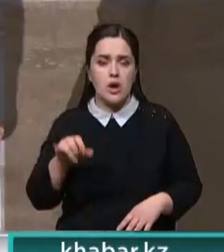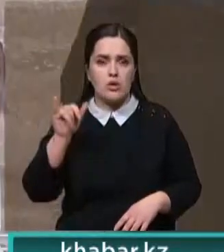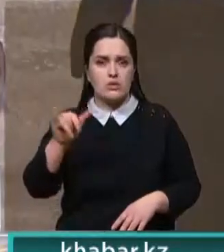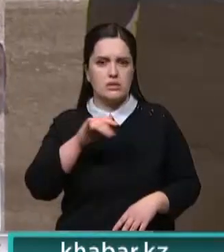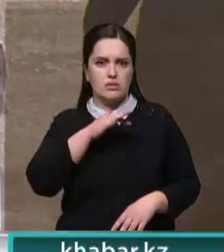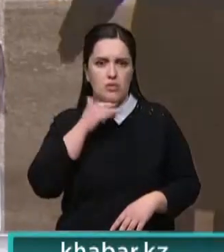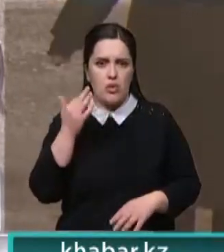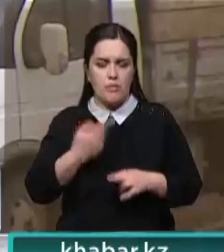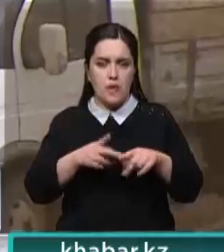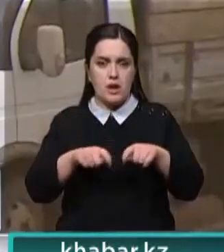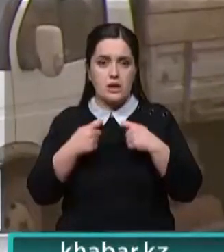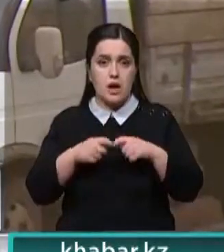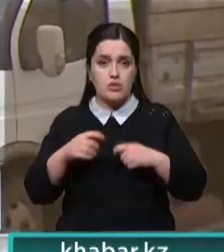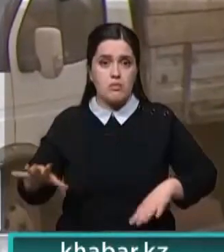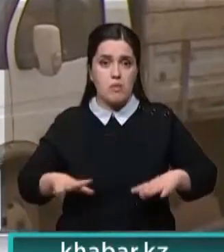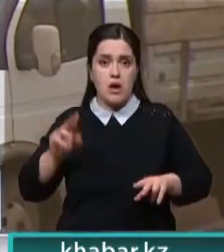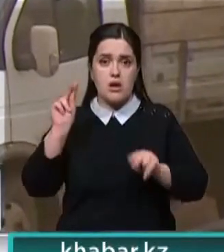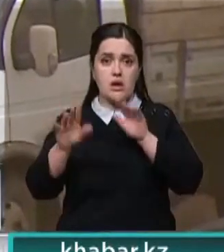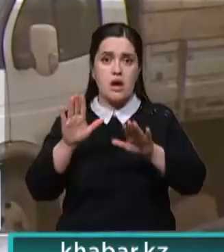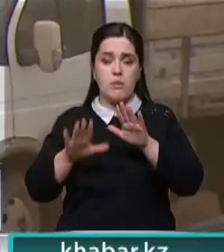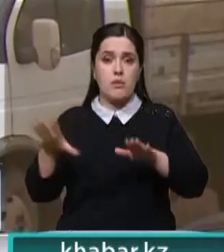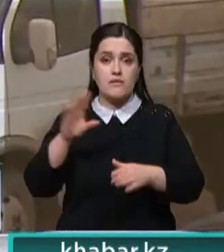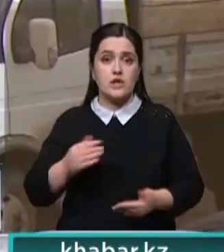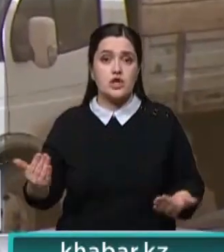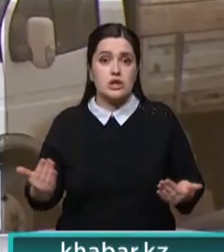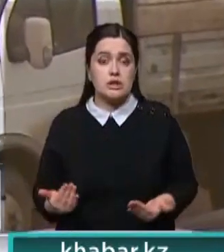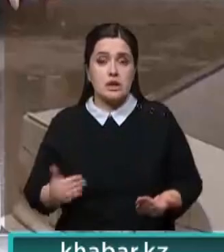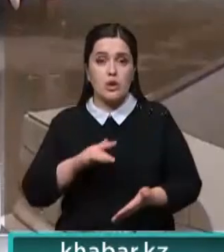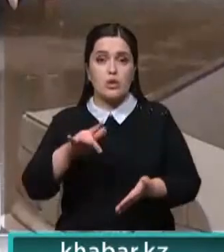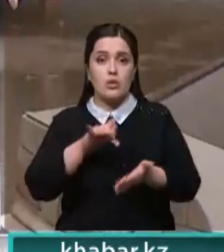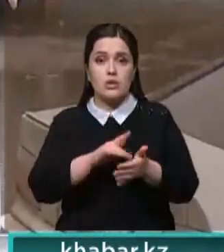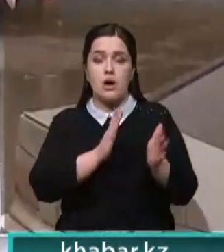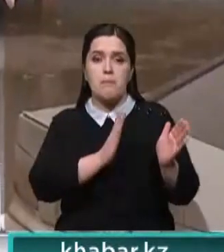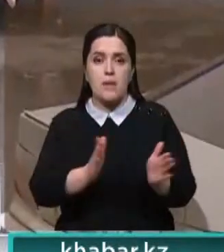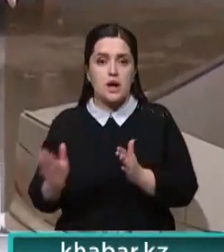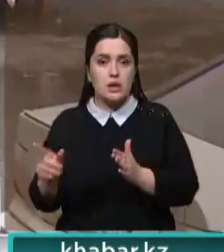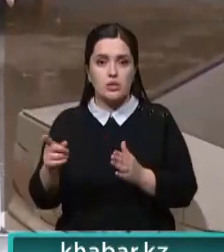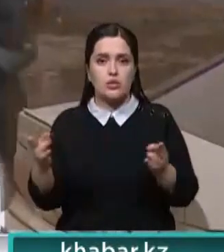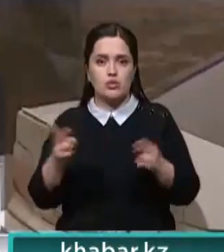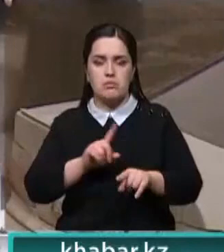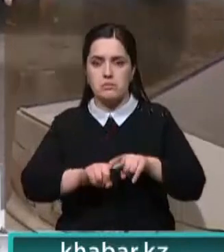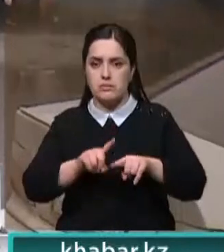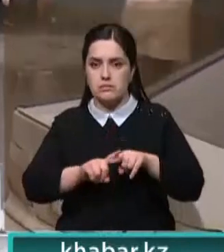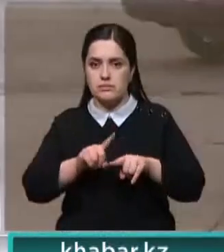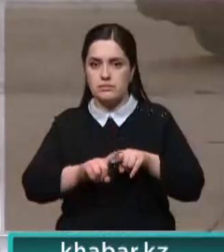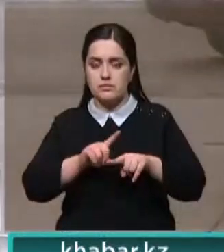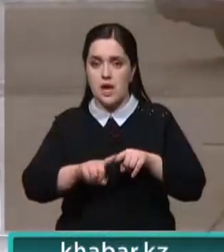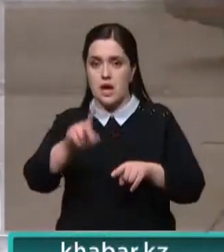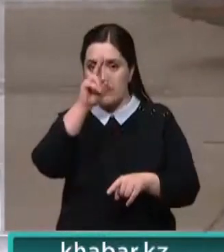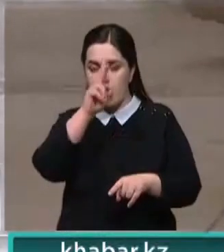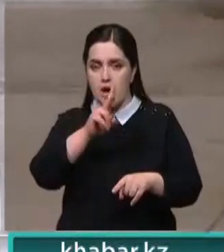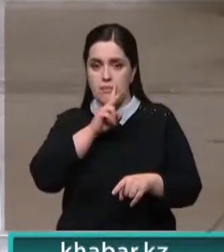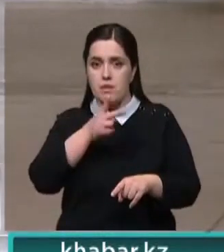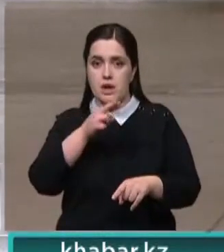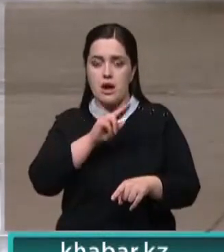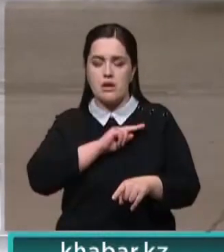перекупщиками. Сегодня на этом базаре закупаются почти все жители региона. И потому порядок там нужно навести как можно скорее. 2 месяца для